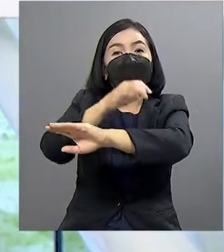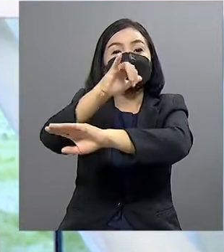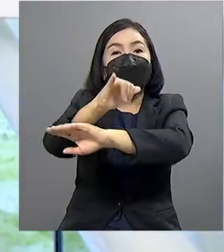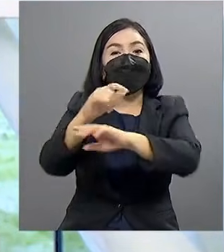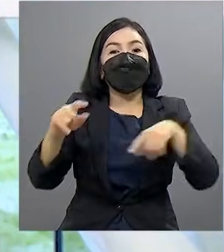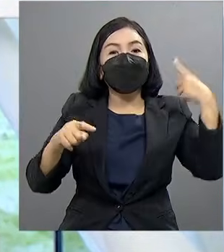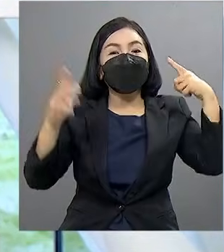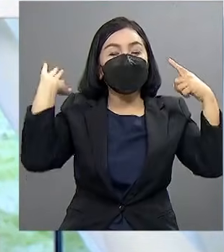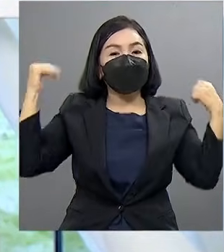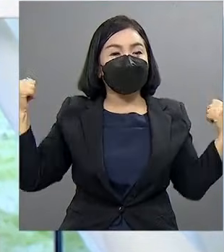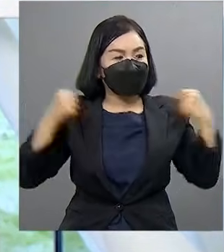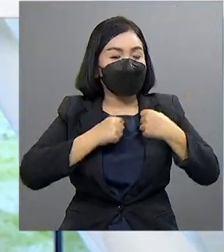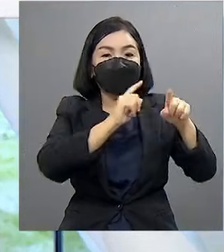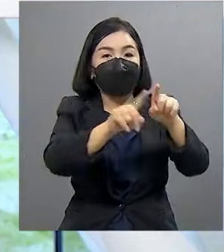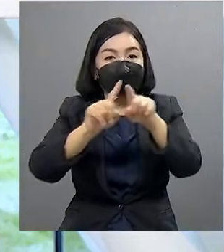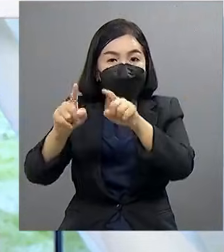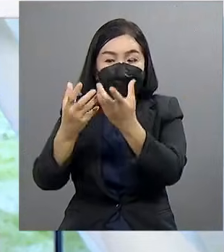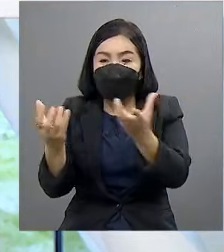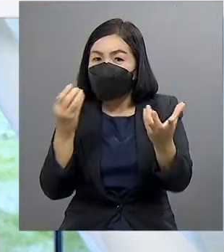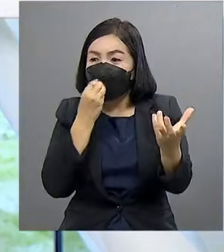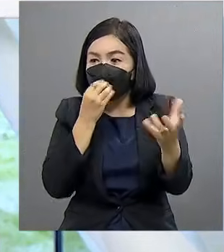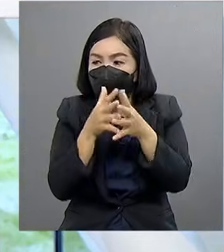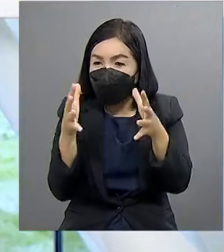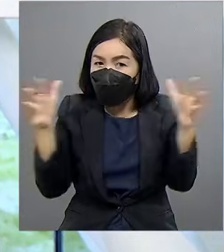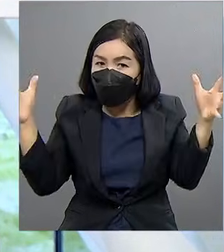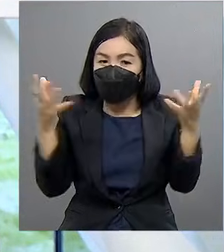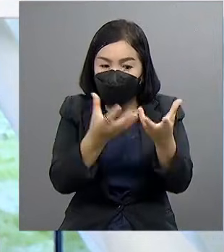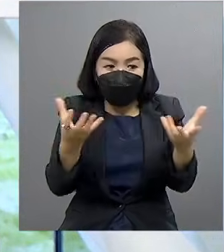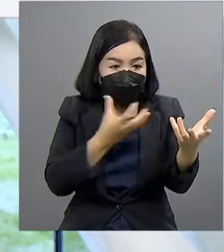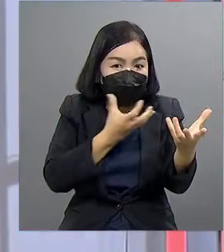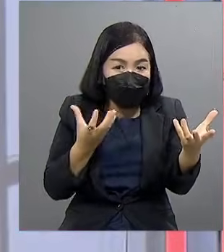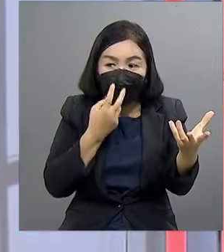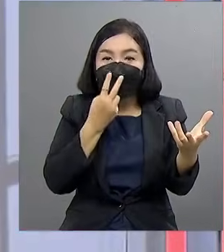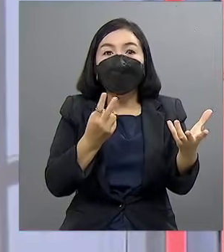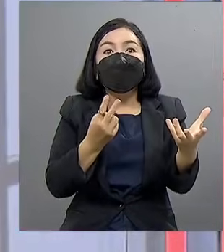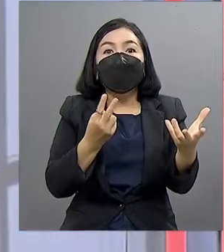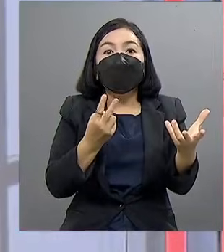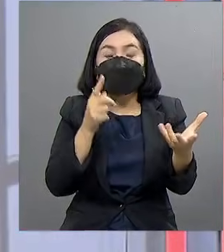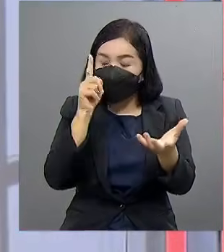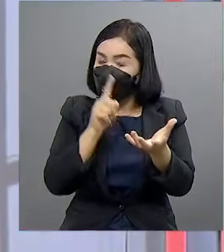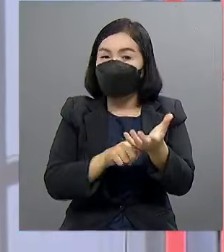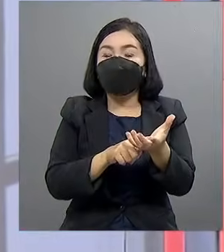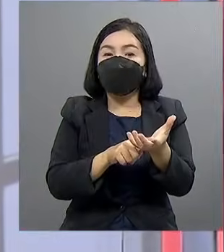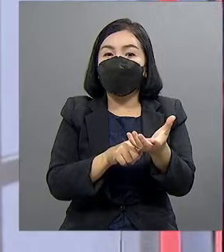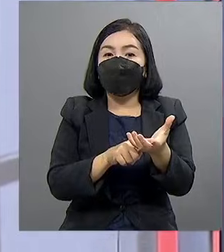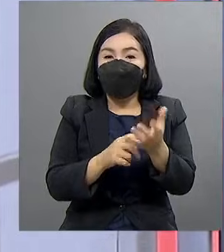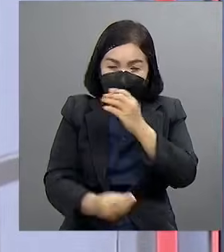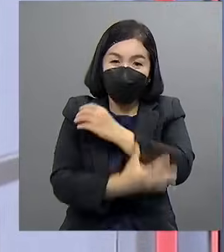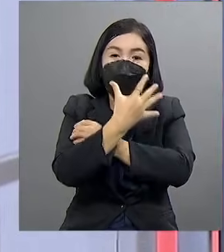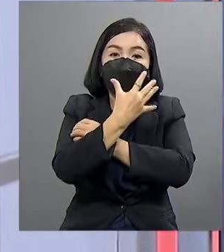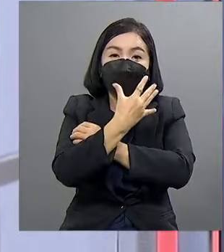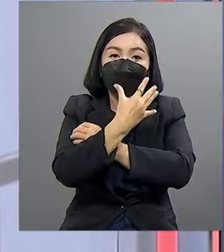ม่ค้าแล้วก็อาหารการกินเนี่ยอุดมสมบูรณ์มากๆผมชอบกดไลค์ กดไลค์เลยนะครับไม่มีโอกาสเนาะยังไม่เคยไปสัญจร